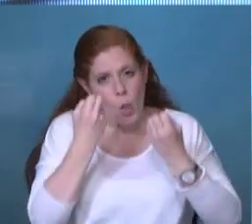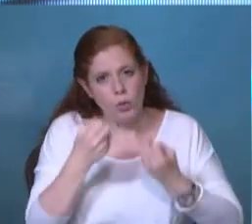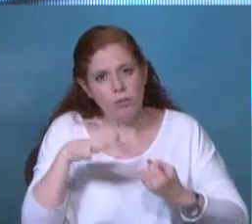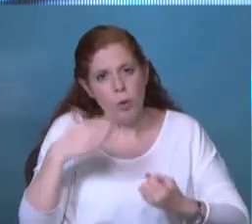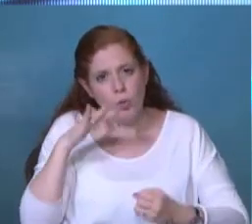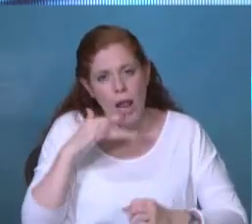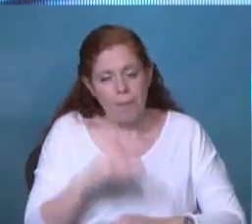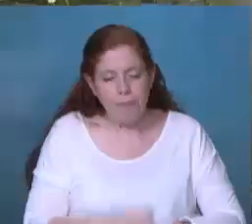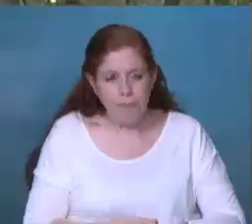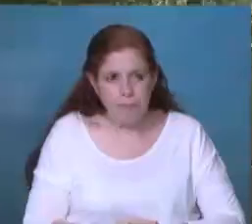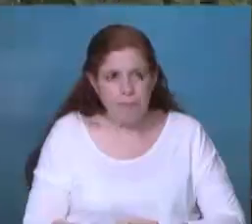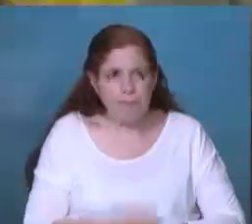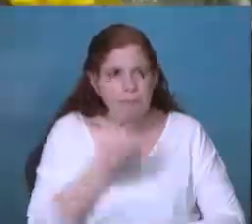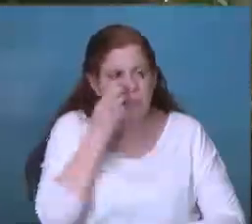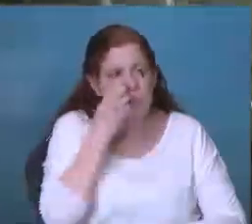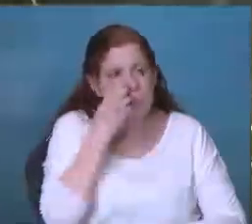ירושלים.